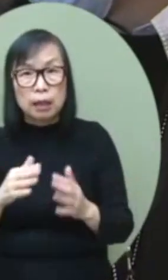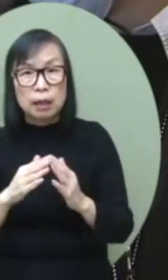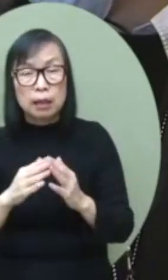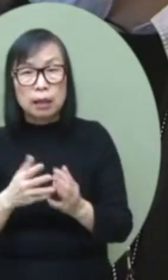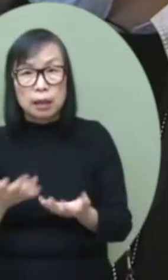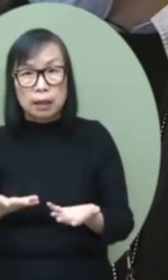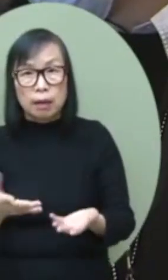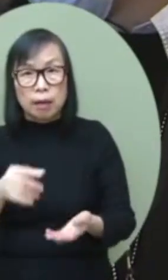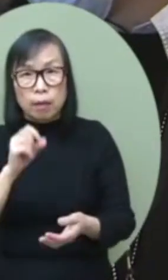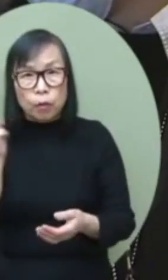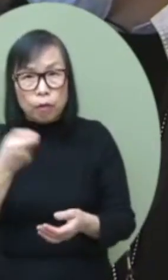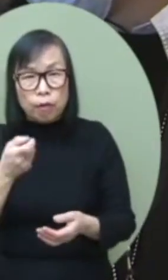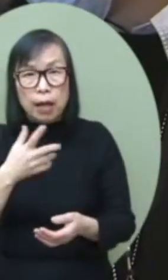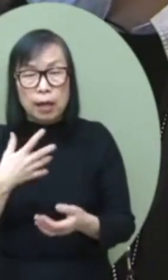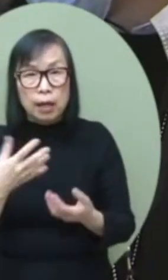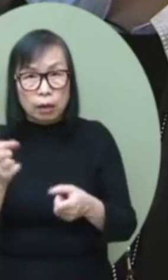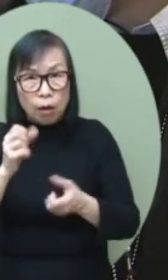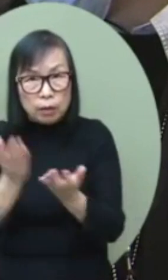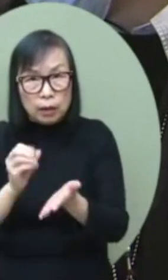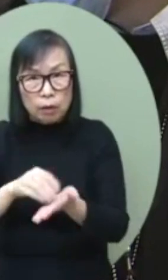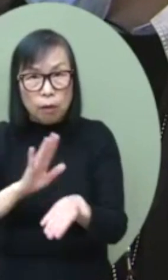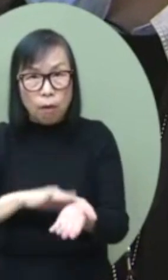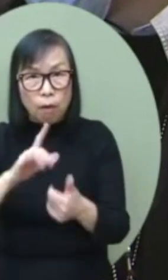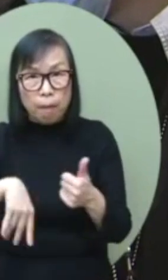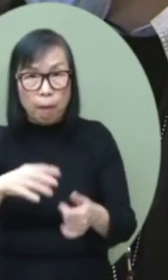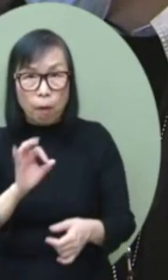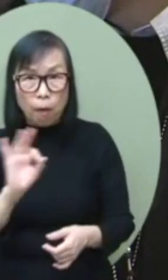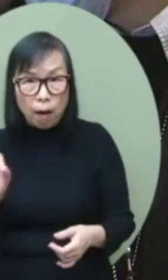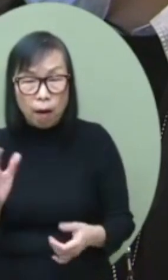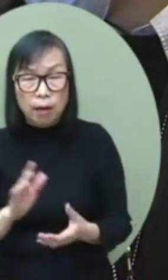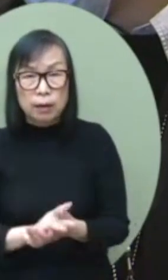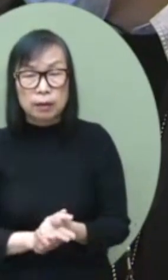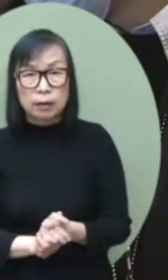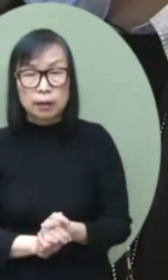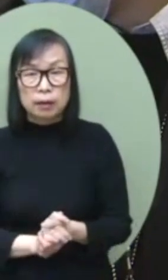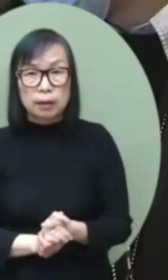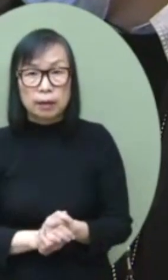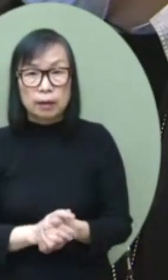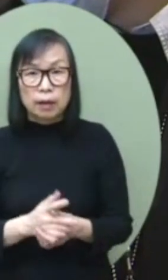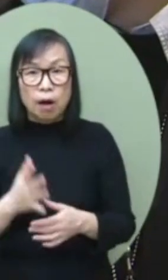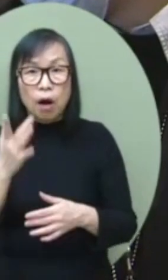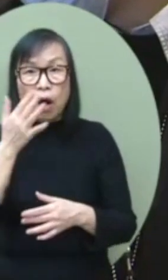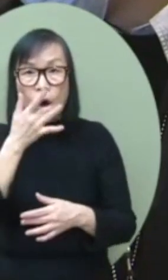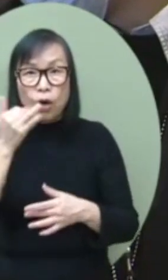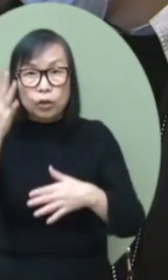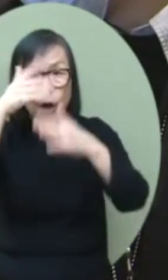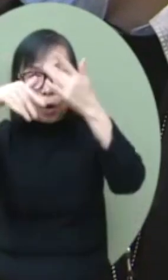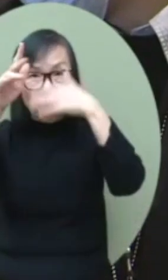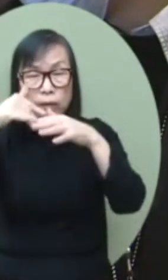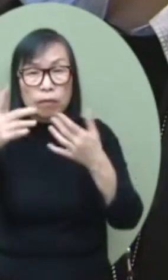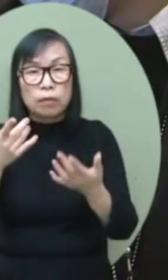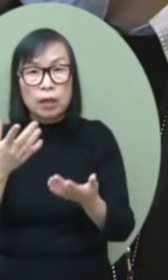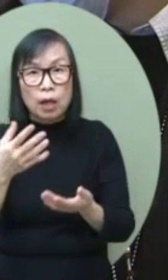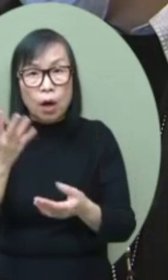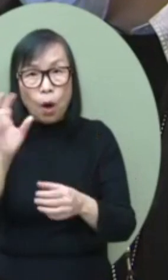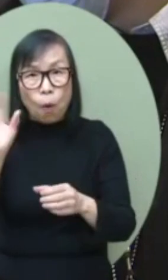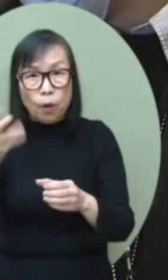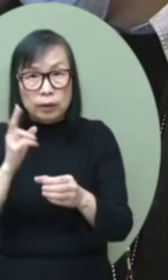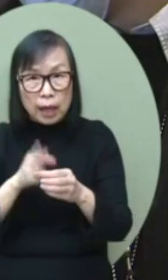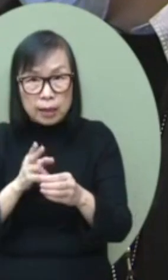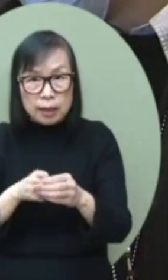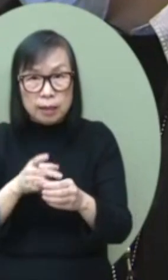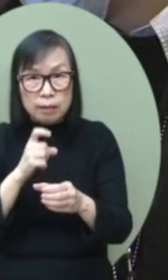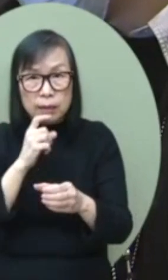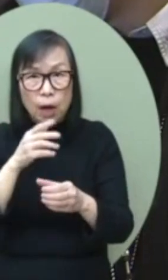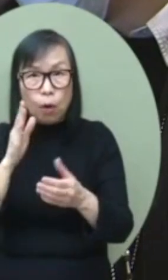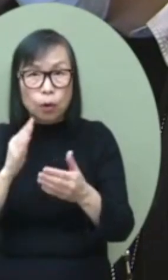冇確診個案咧？同埋另外就想問埋會唔會話即係覺得彩雲彩虹嗰邊咧，其實都會黃大仙嗰邊都會有